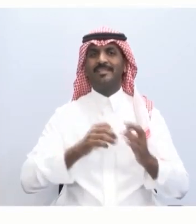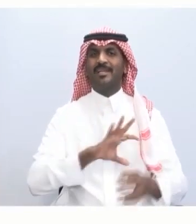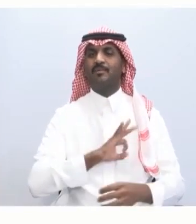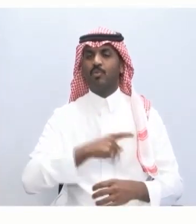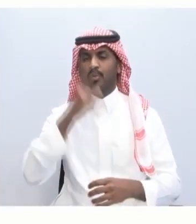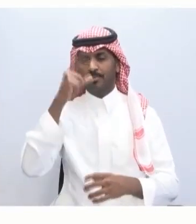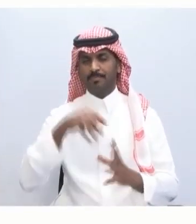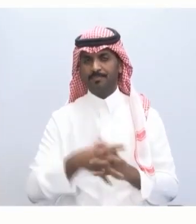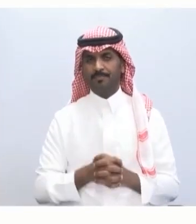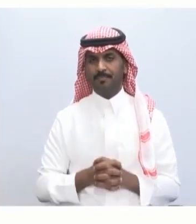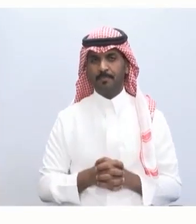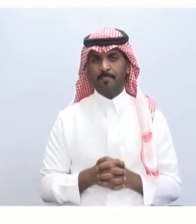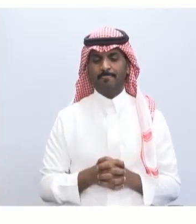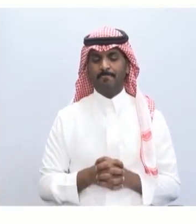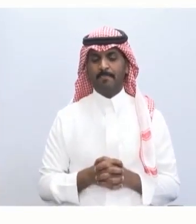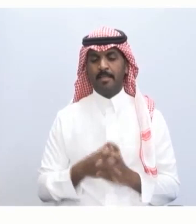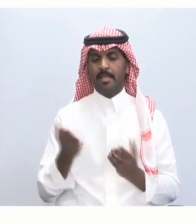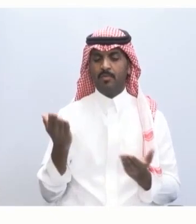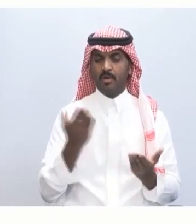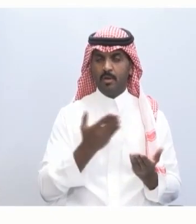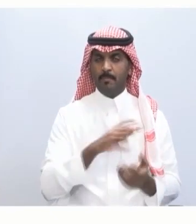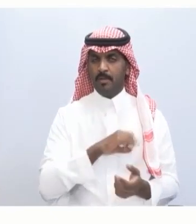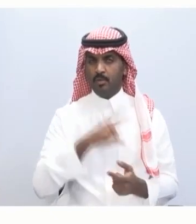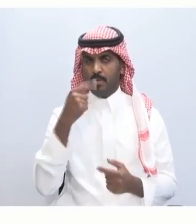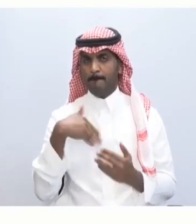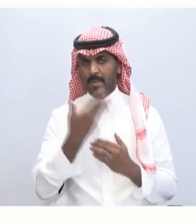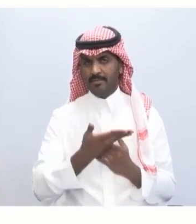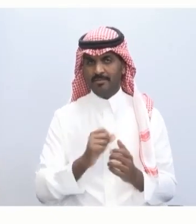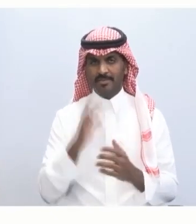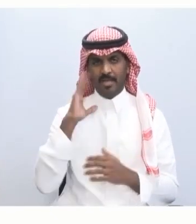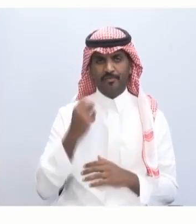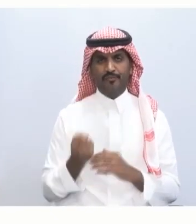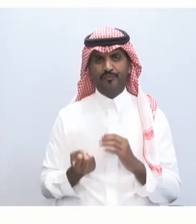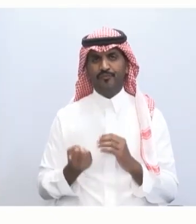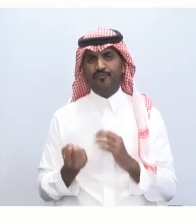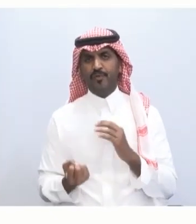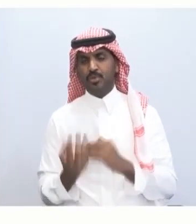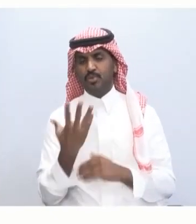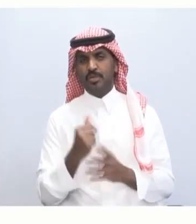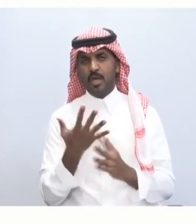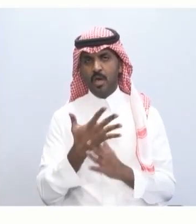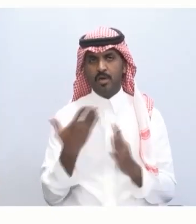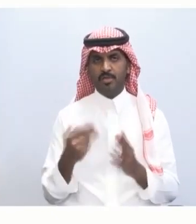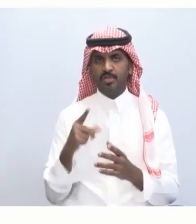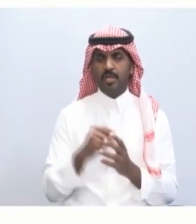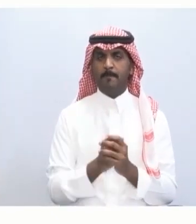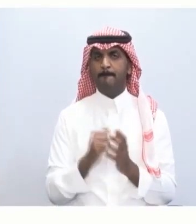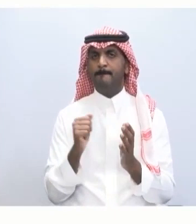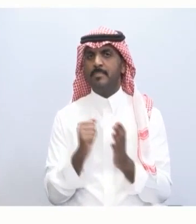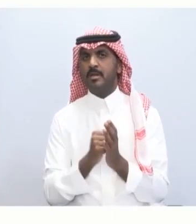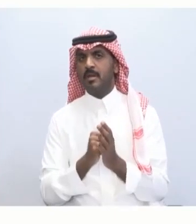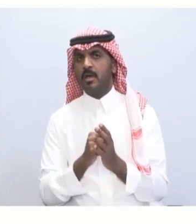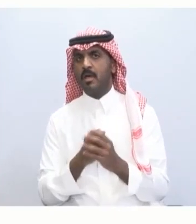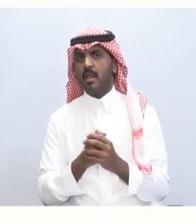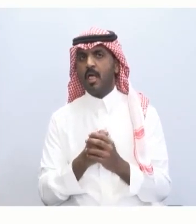الله حيث قام رحمه الله بعد صلاه الفجر عندما خرج عجلان من القصر